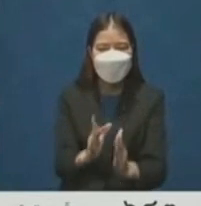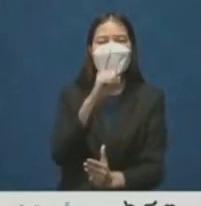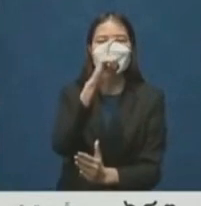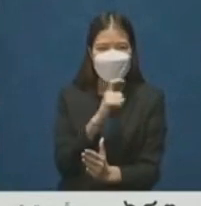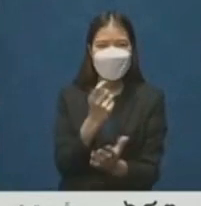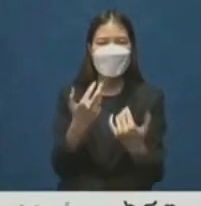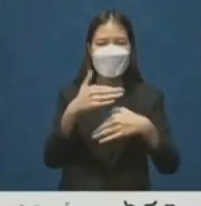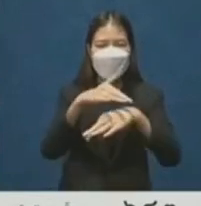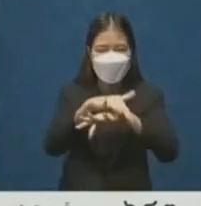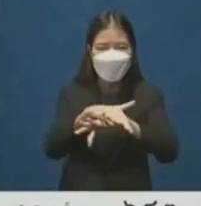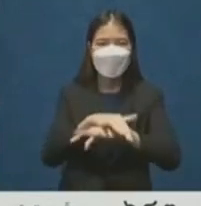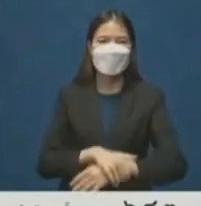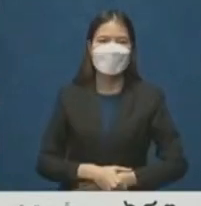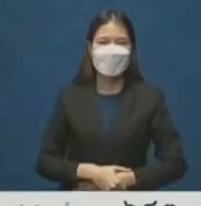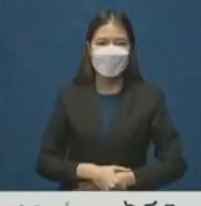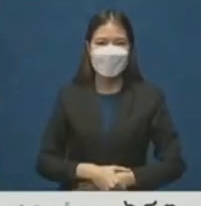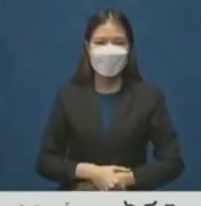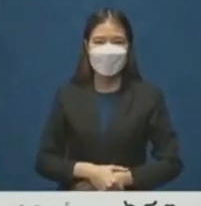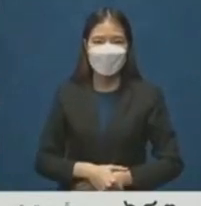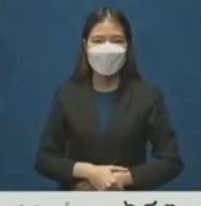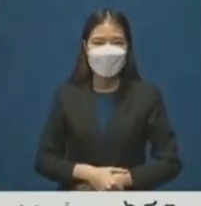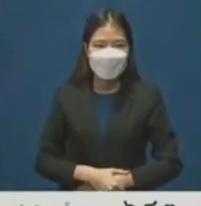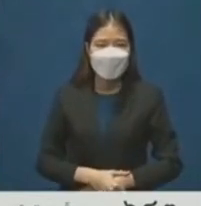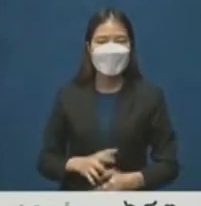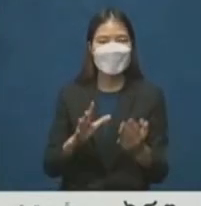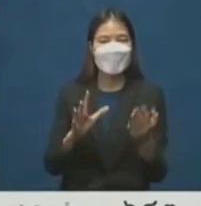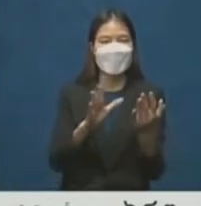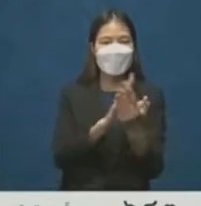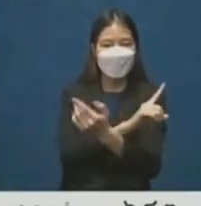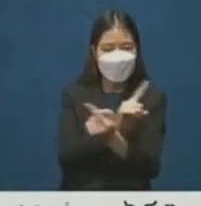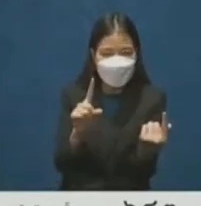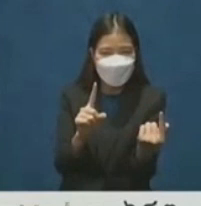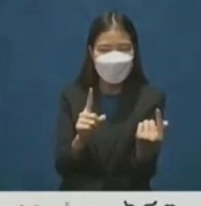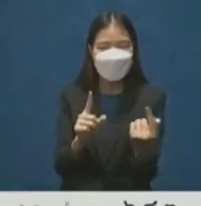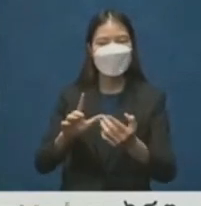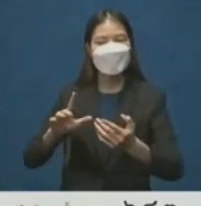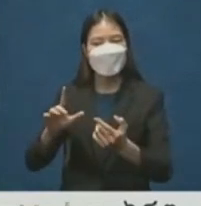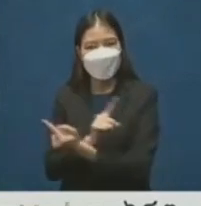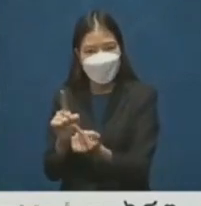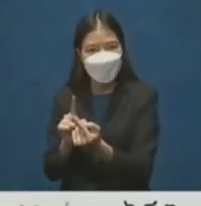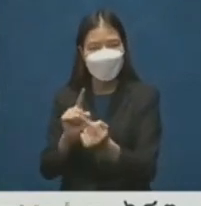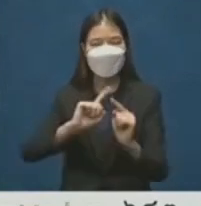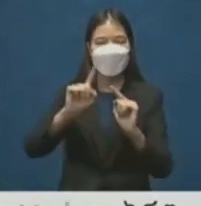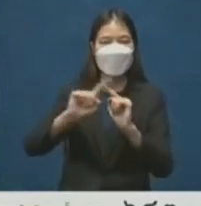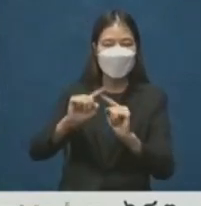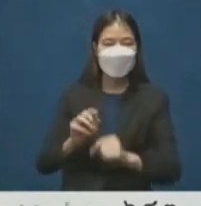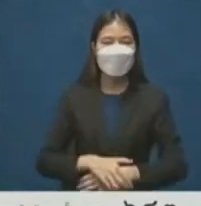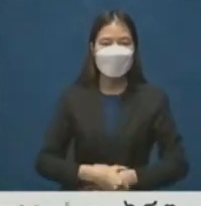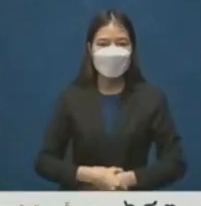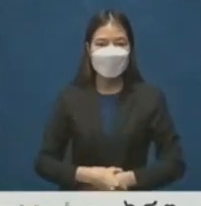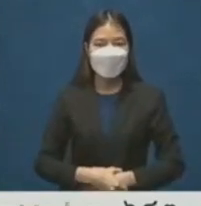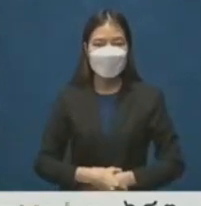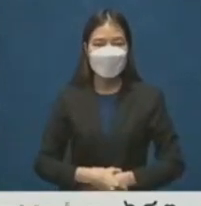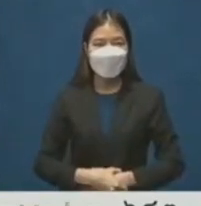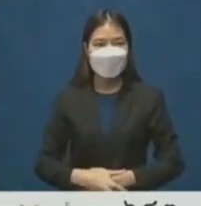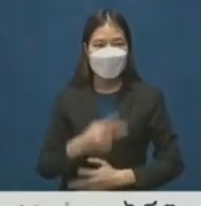ที่มันมีความหลากหลายหลายคนอาจจะใช้คำว่าพหุสังคมพหุวัฒนธรรมซึ่งข้อเท็จจริงมันอยู่ตรงนี้ครับท่านประธานฮะเพ